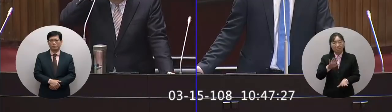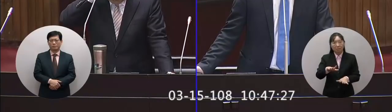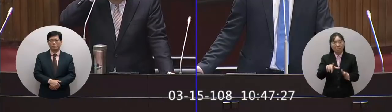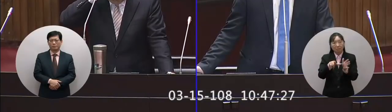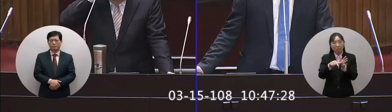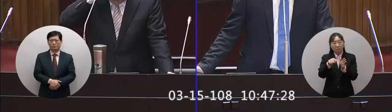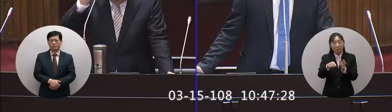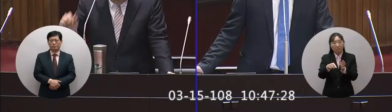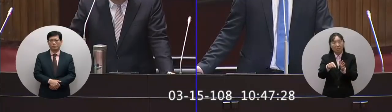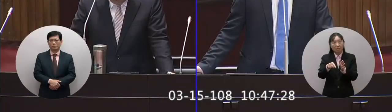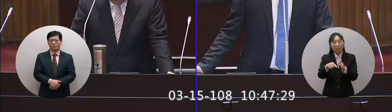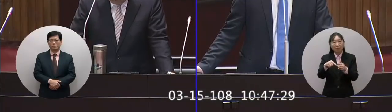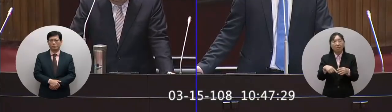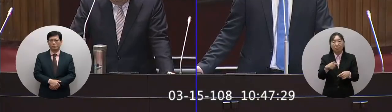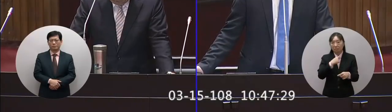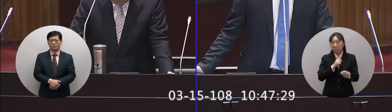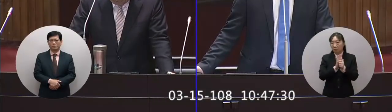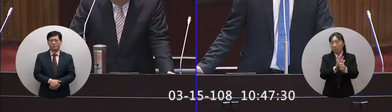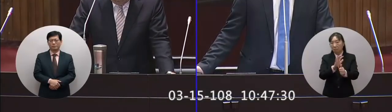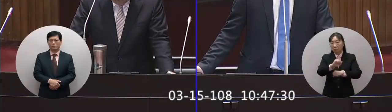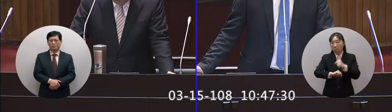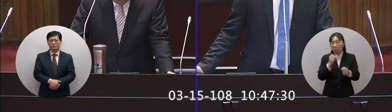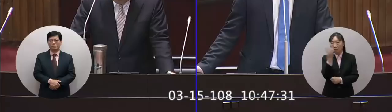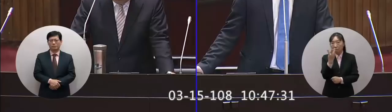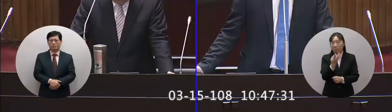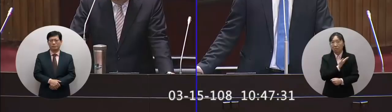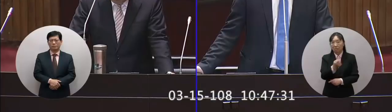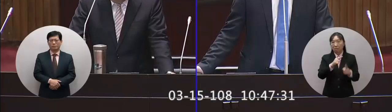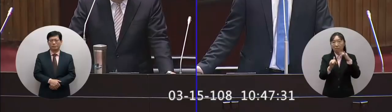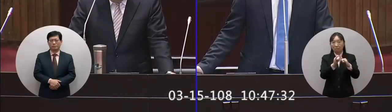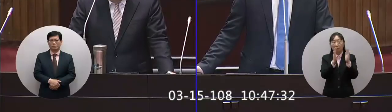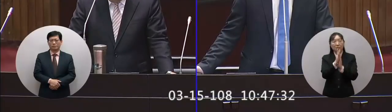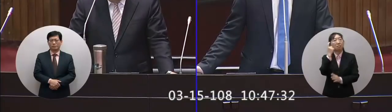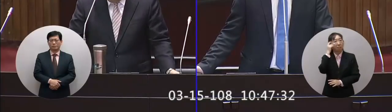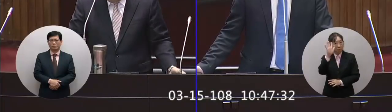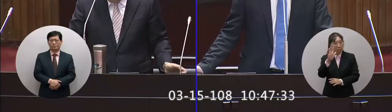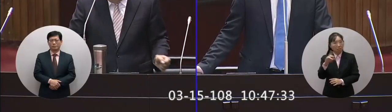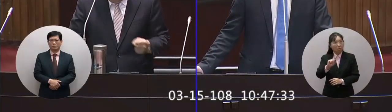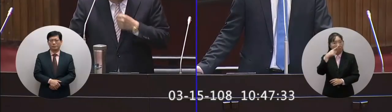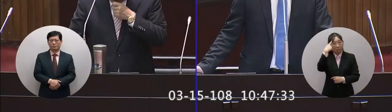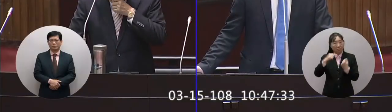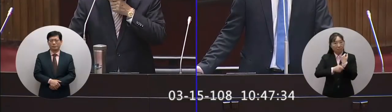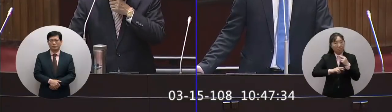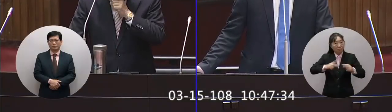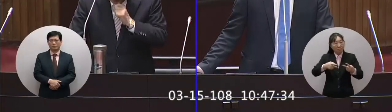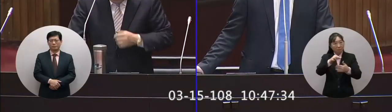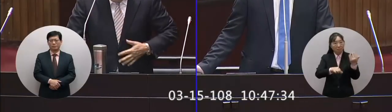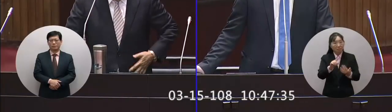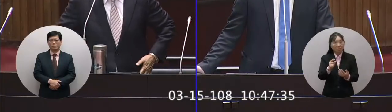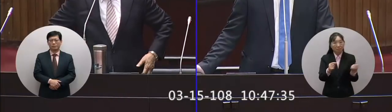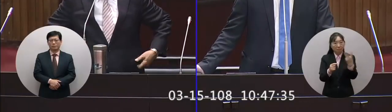时间当中，如果要推动3个让人民最有感的司法改革措施，院长会挑哪3个？